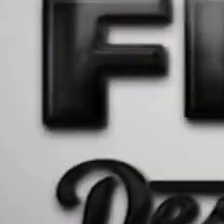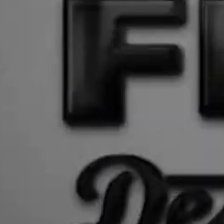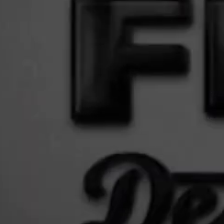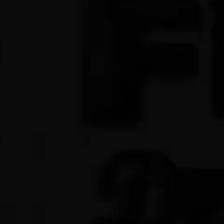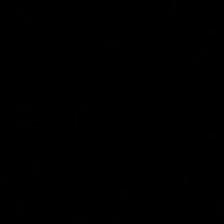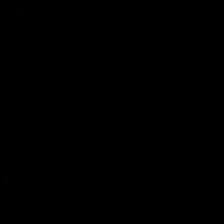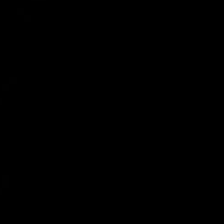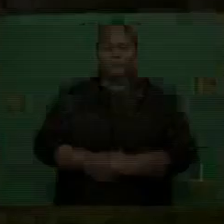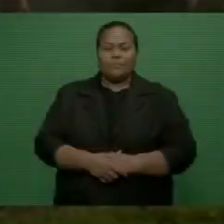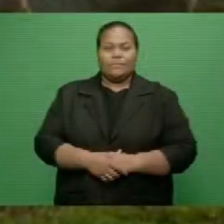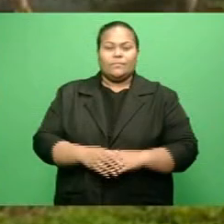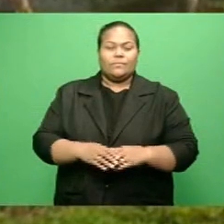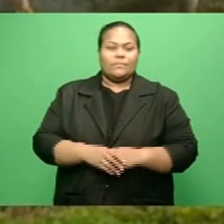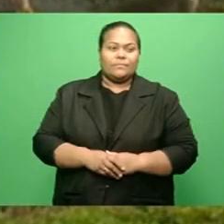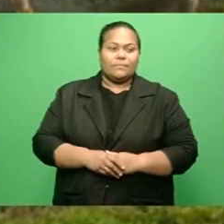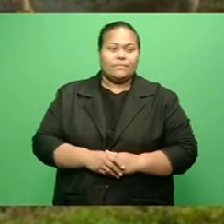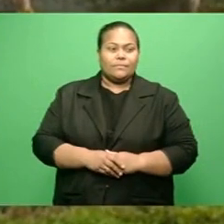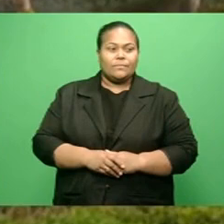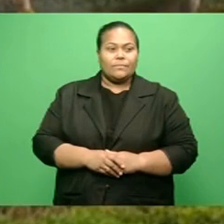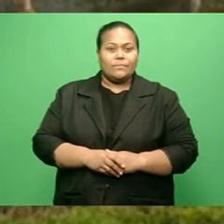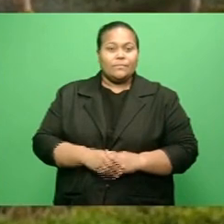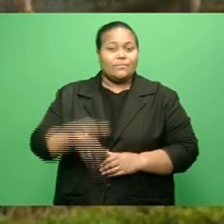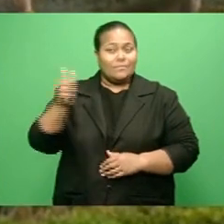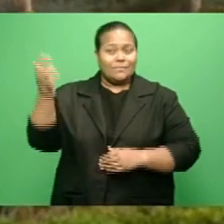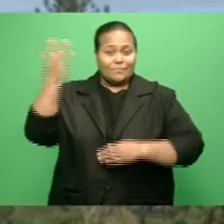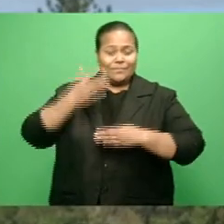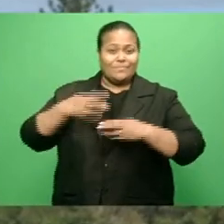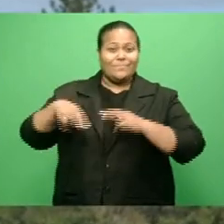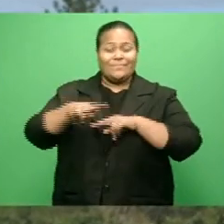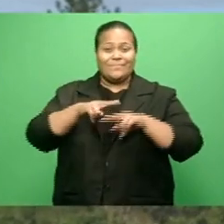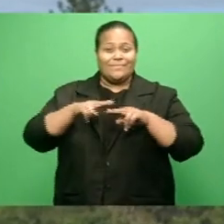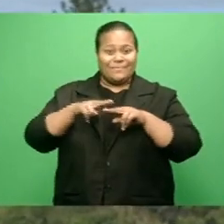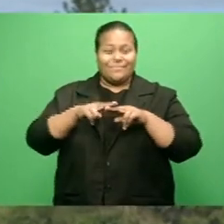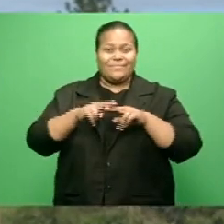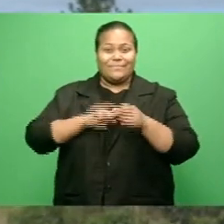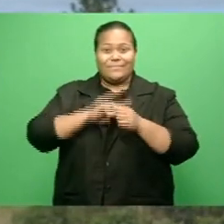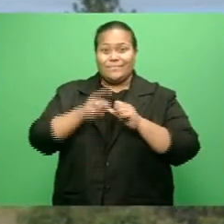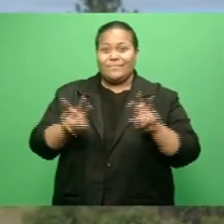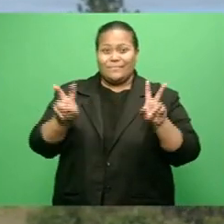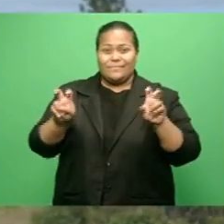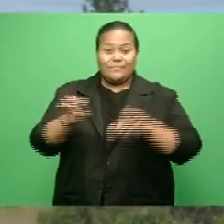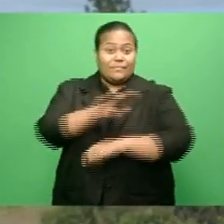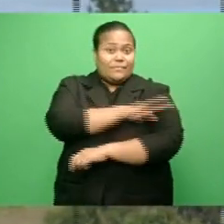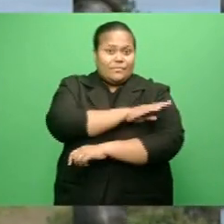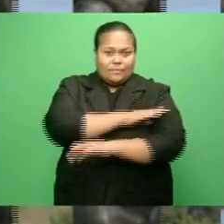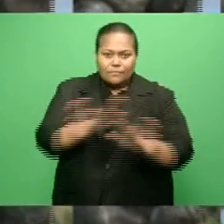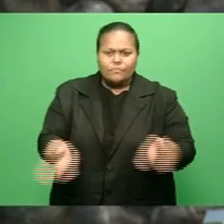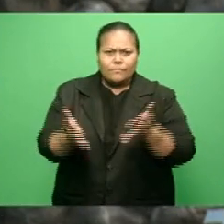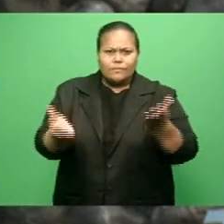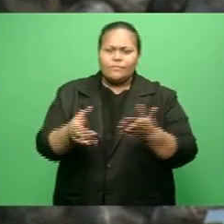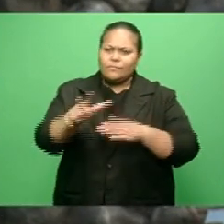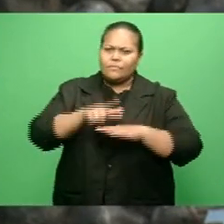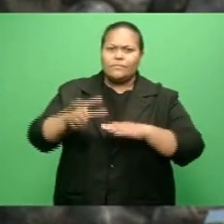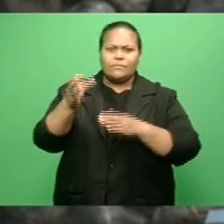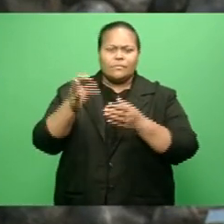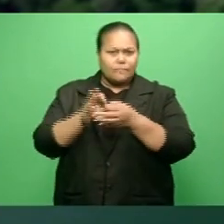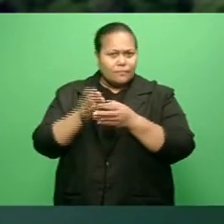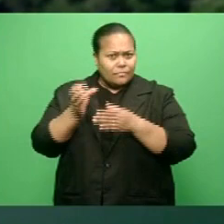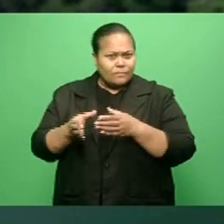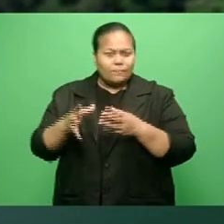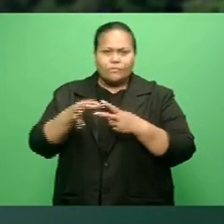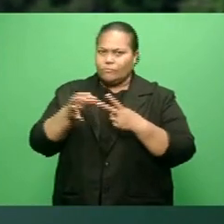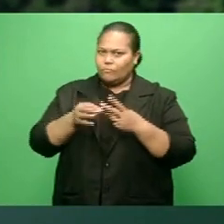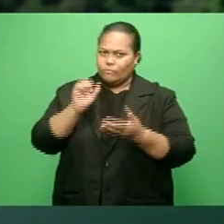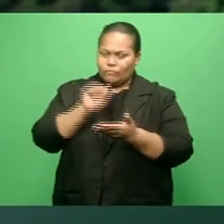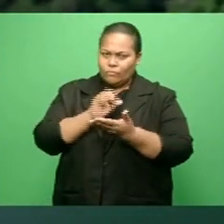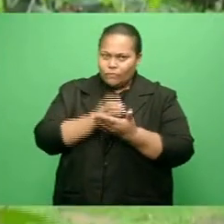2 देश की धड़कन। Good evening, Fiji. In this bulletin, PM urges landowners to make the right move. Water woes